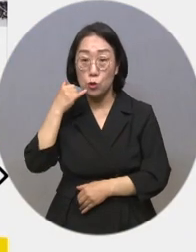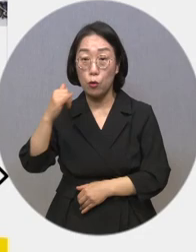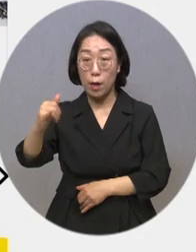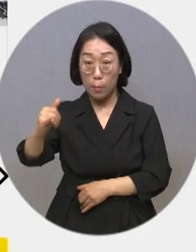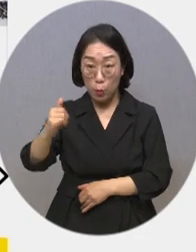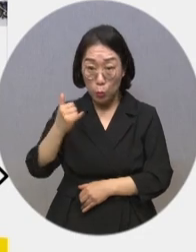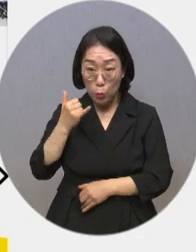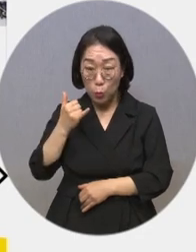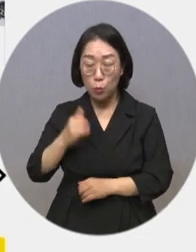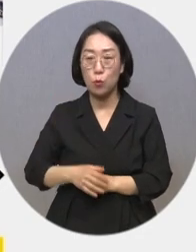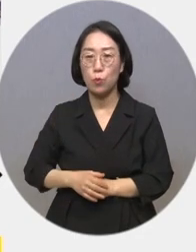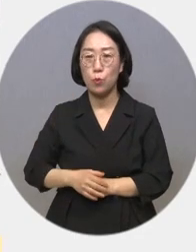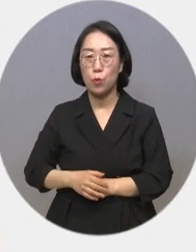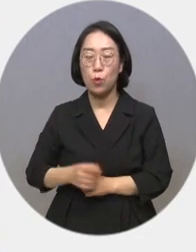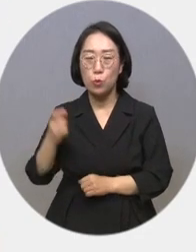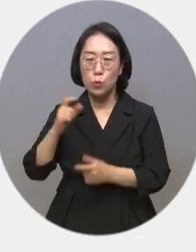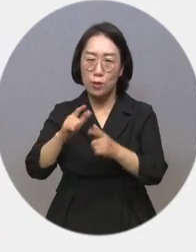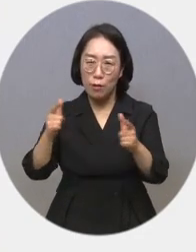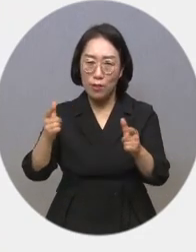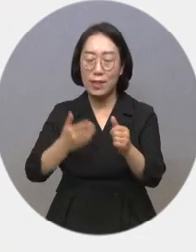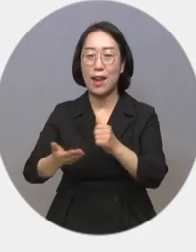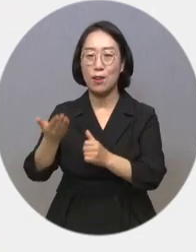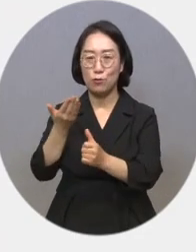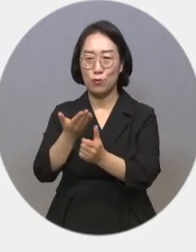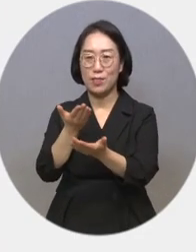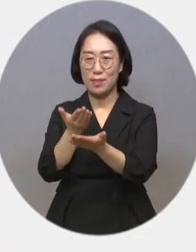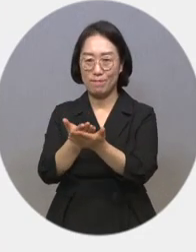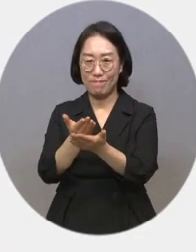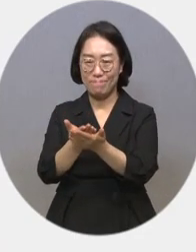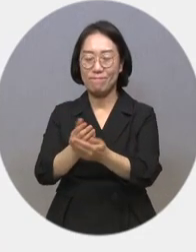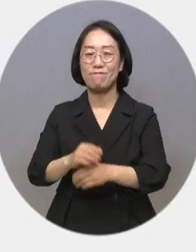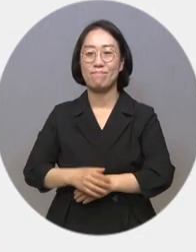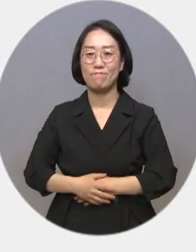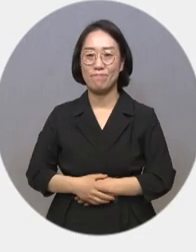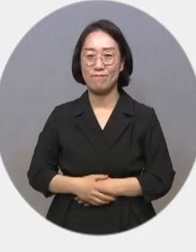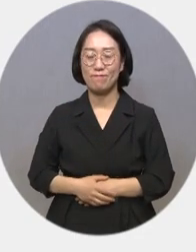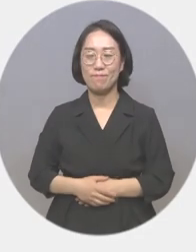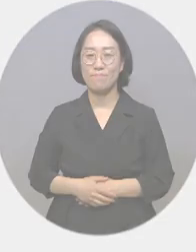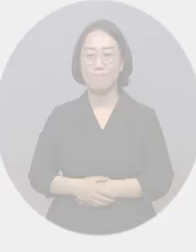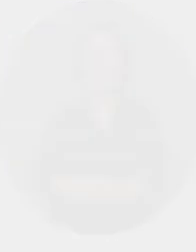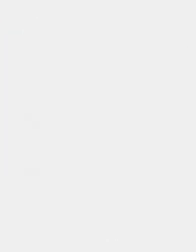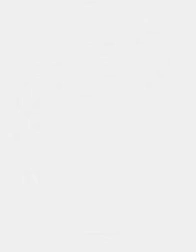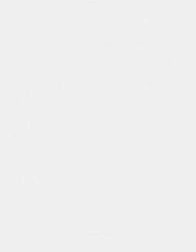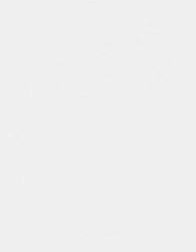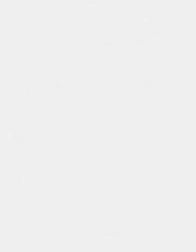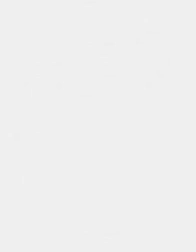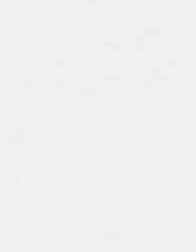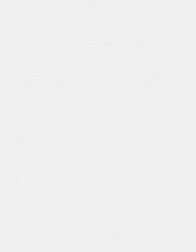전화번호 02-2655-9519로 많은 제보 바랍니다.